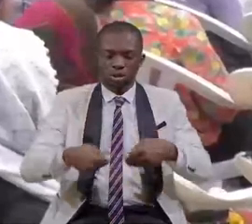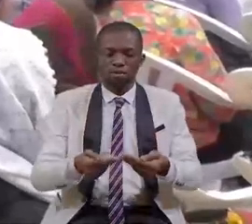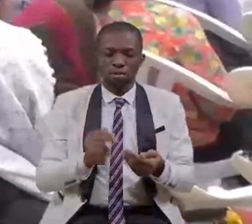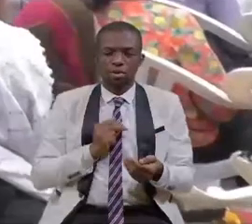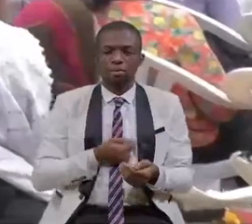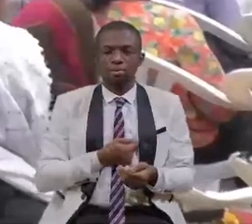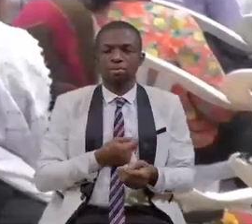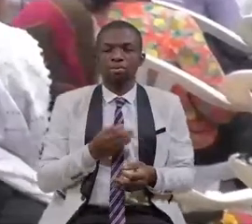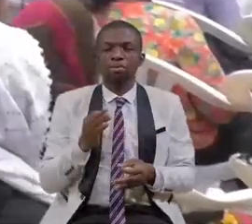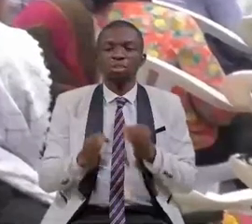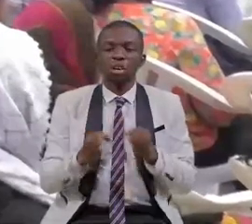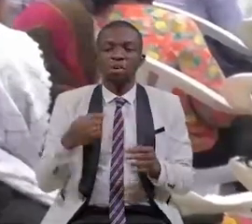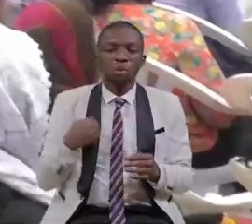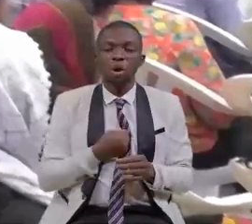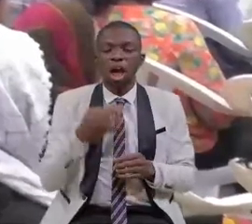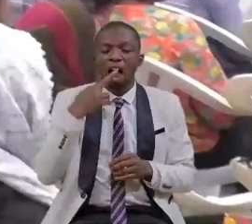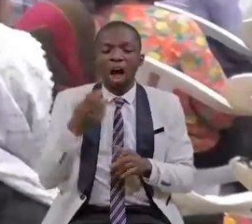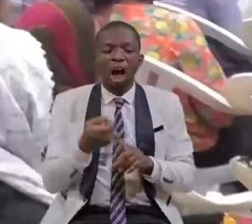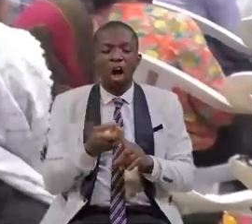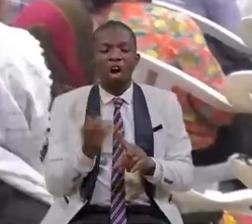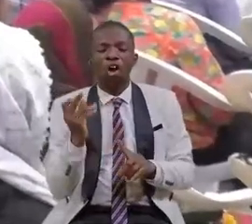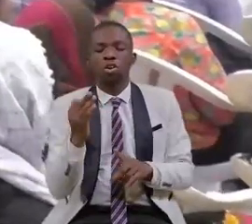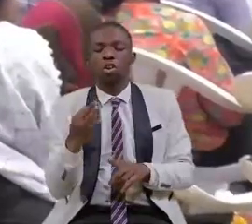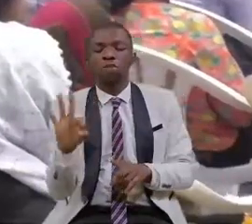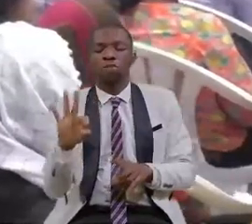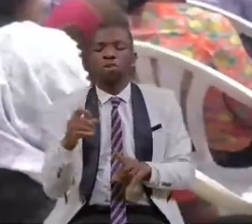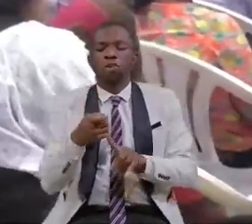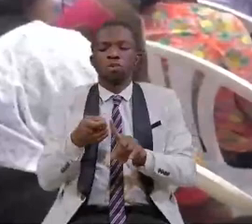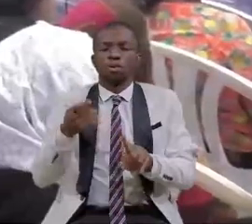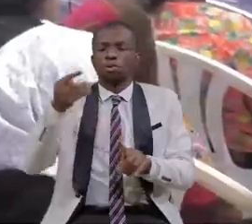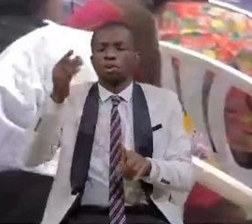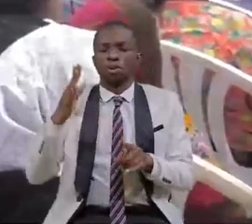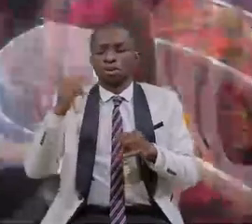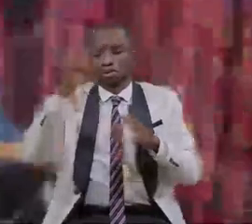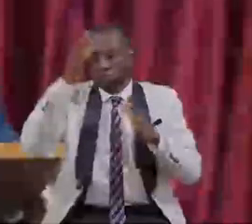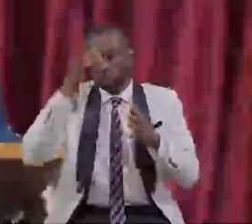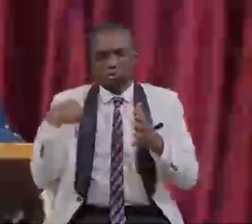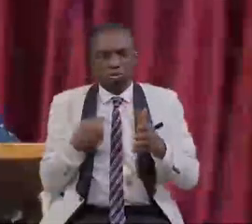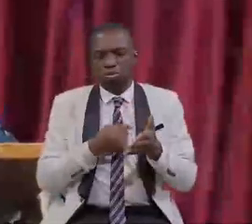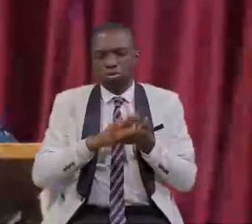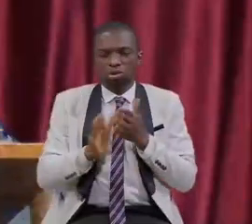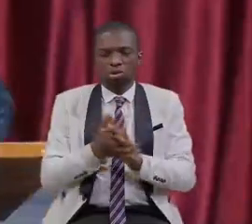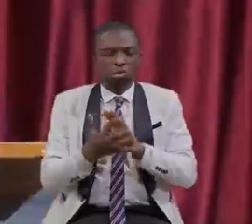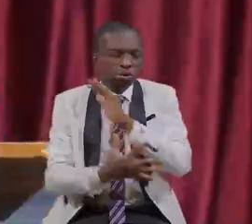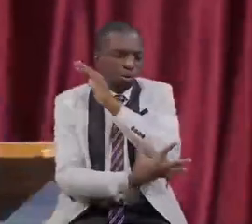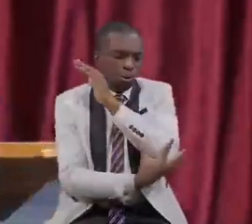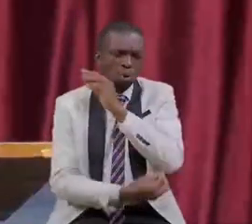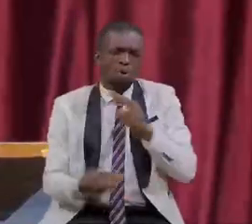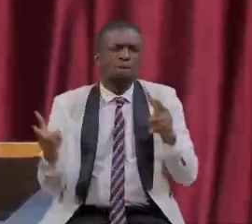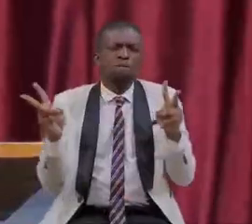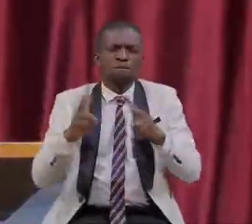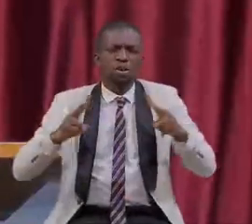Si nous sommes coupés, séparés de Dieu le Père, nous devenons pauvres. Nous serons dans une pauvreté